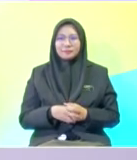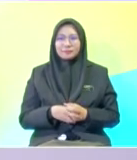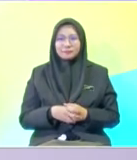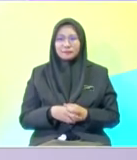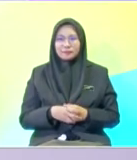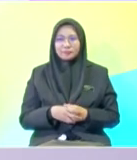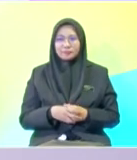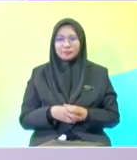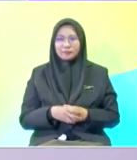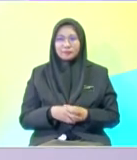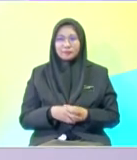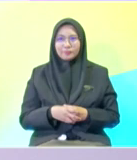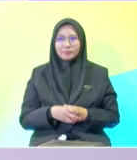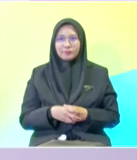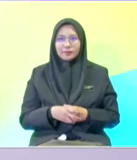pertama